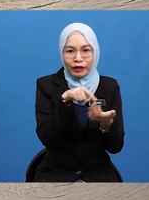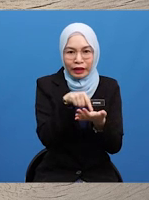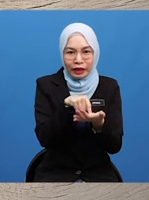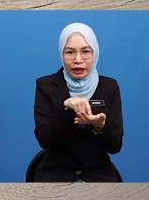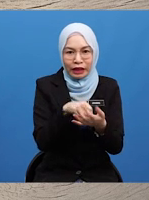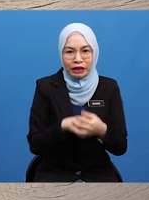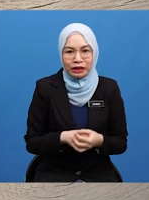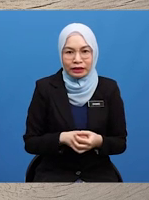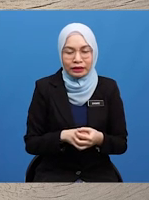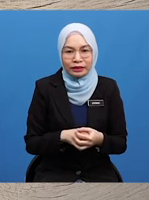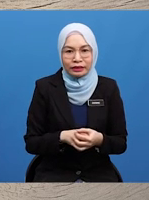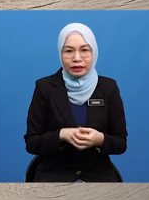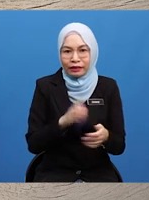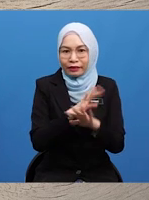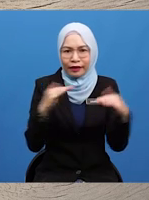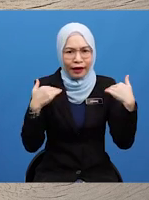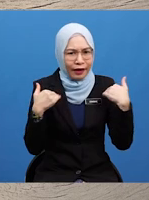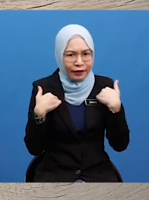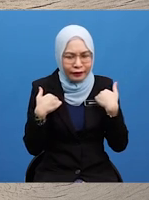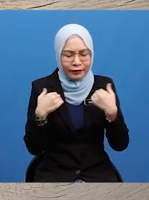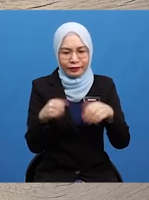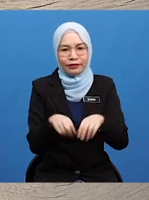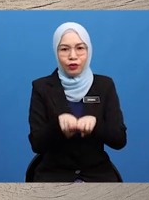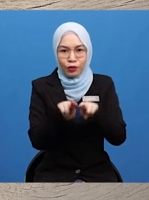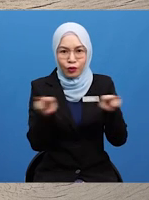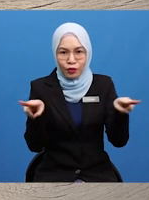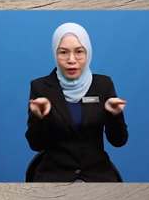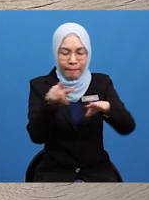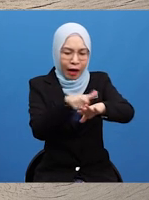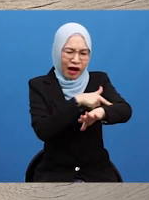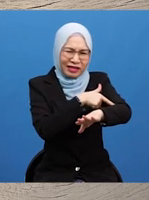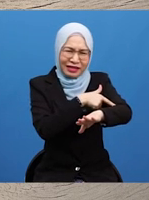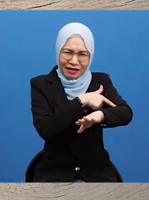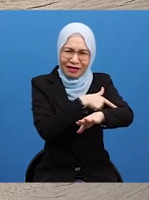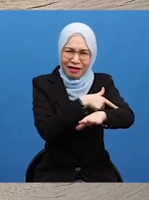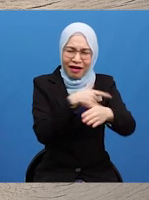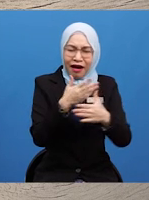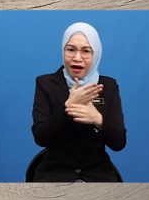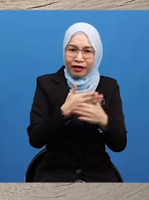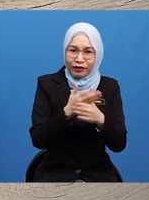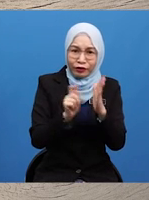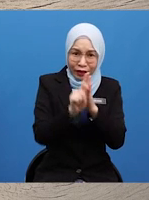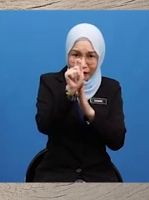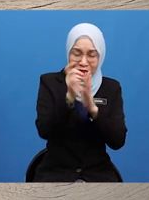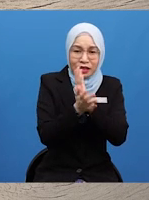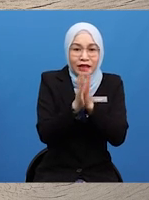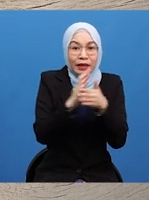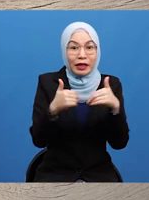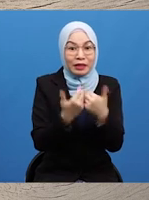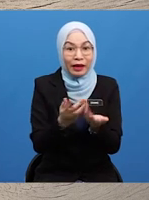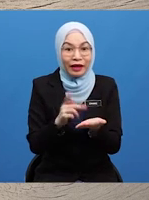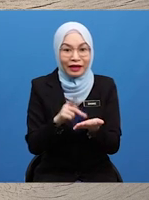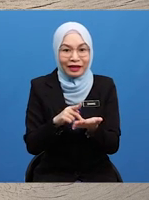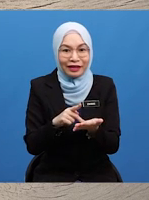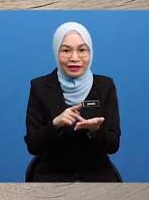dan batu tiada ukuran tinggi. Oleh itu, kita tidak boleh menggunakan isi padu